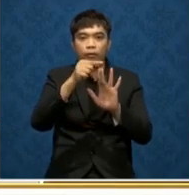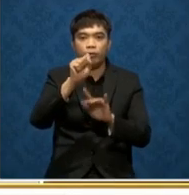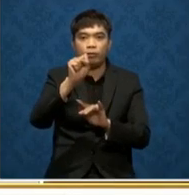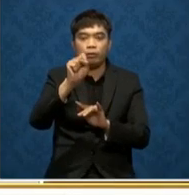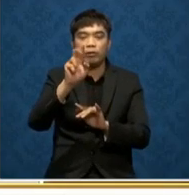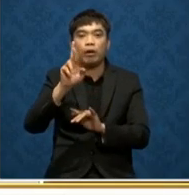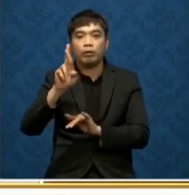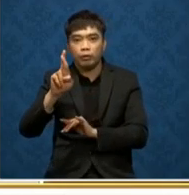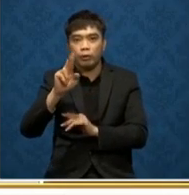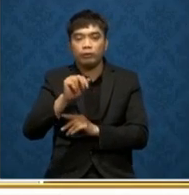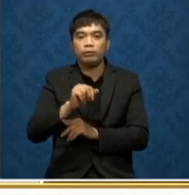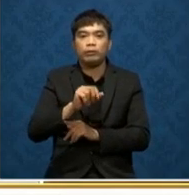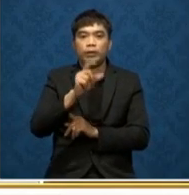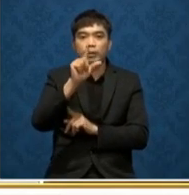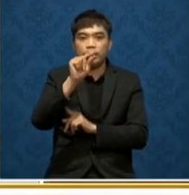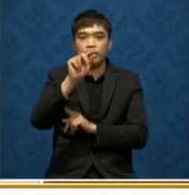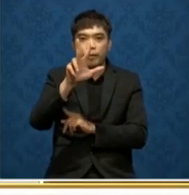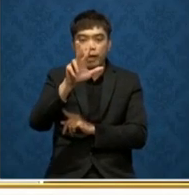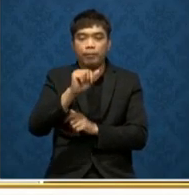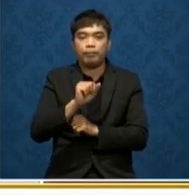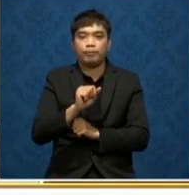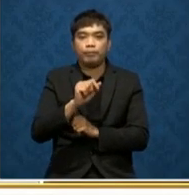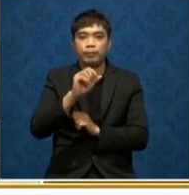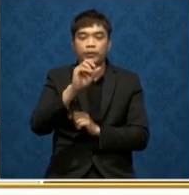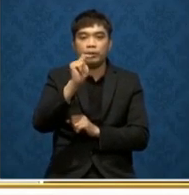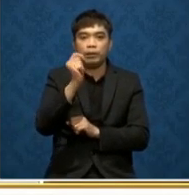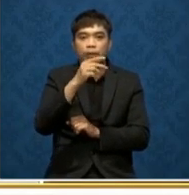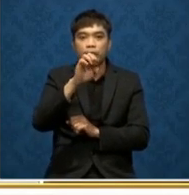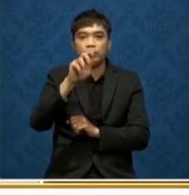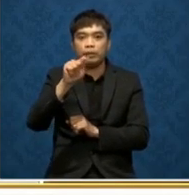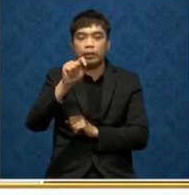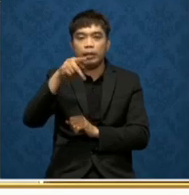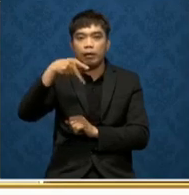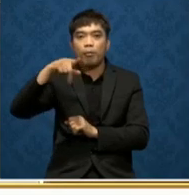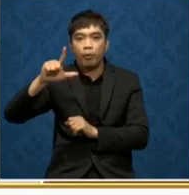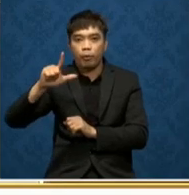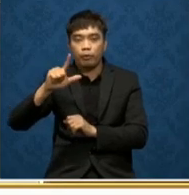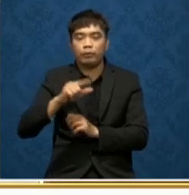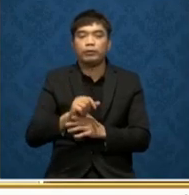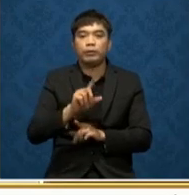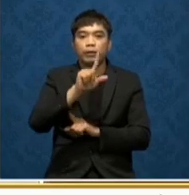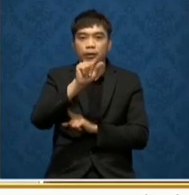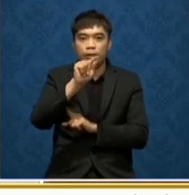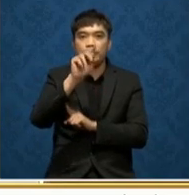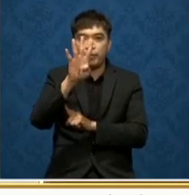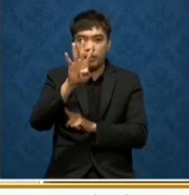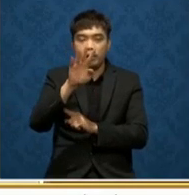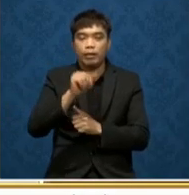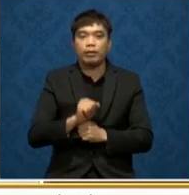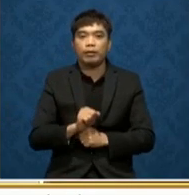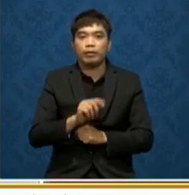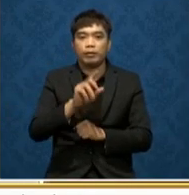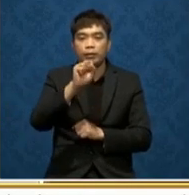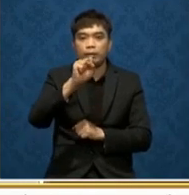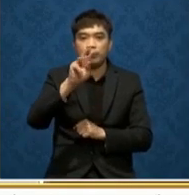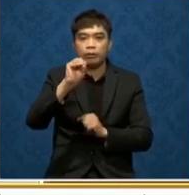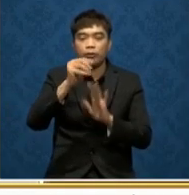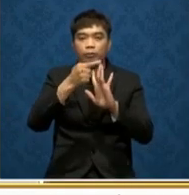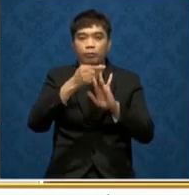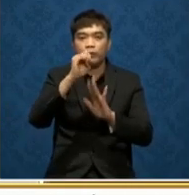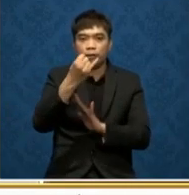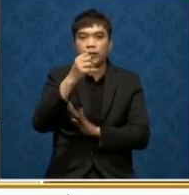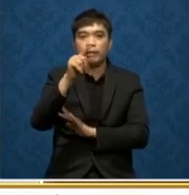าด 23 นายธินพลศรีทะเรศ 24 นายสมเจต